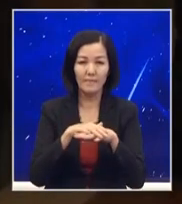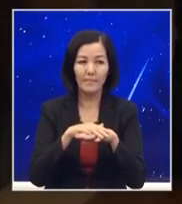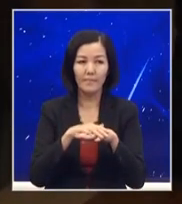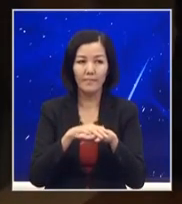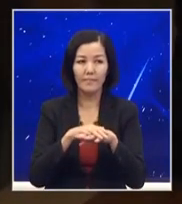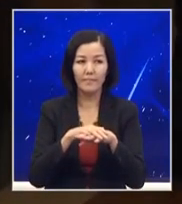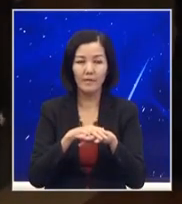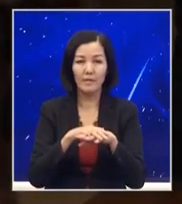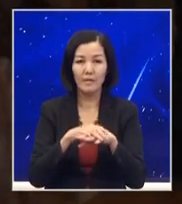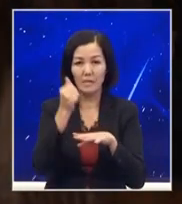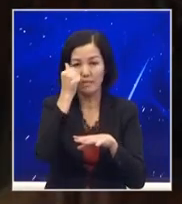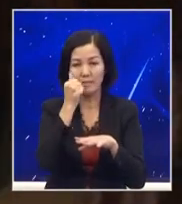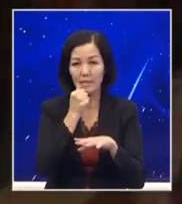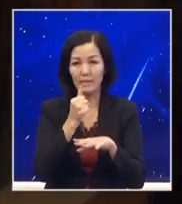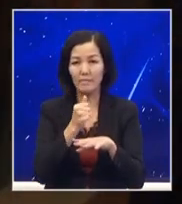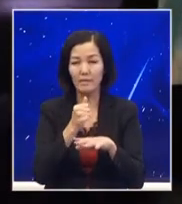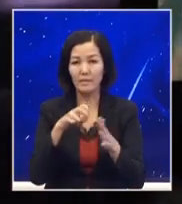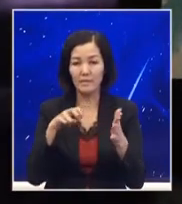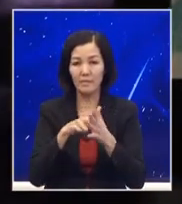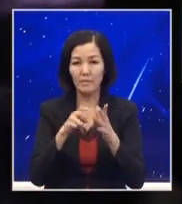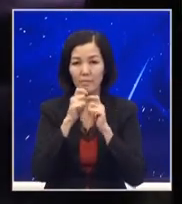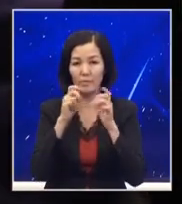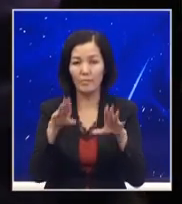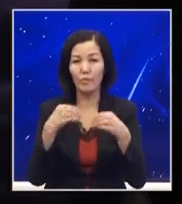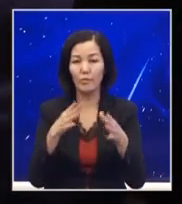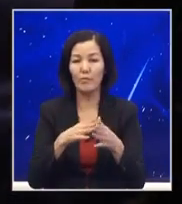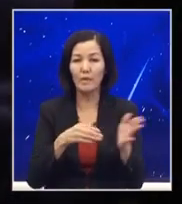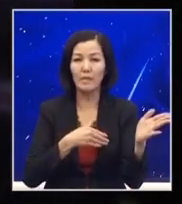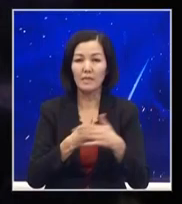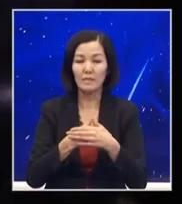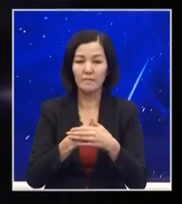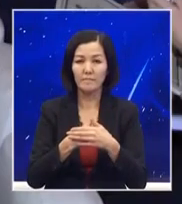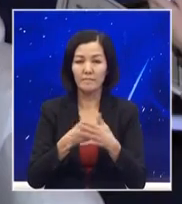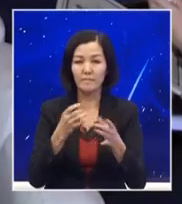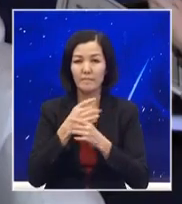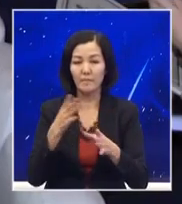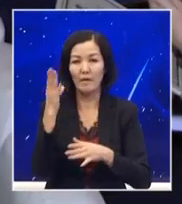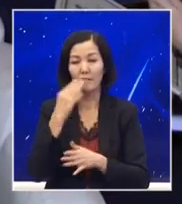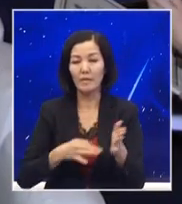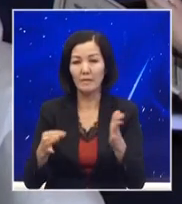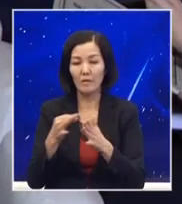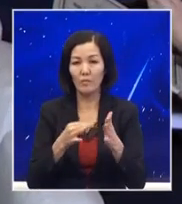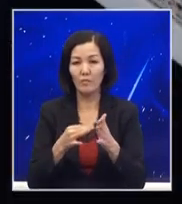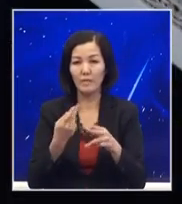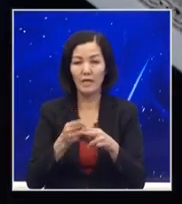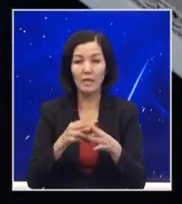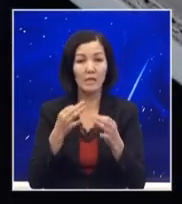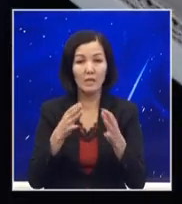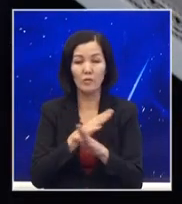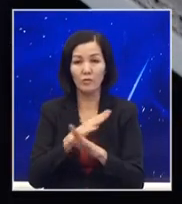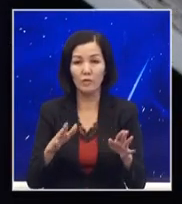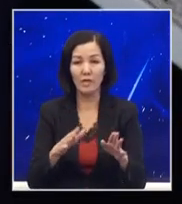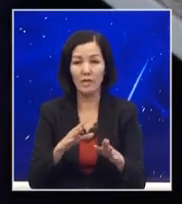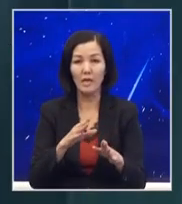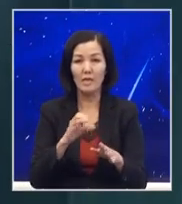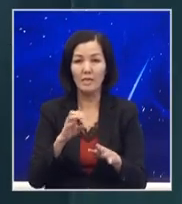Спасибо за диплом, за то, что наградили меня. Церемония закрытия сезона прошла именно в Алматинской области. И это не случайно. Ведь